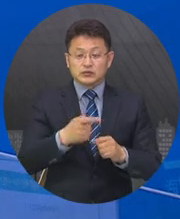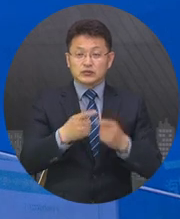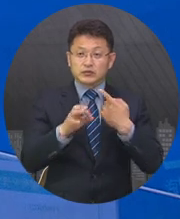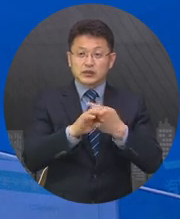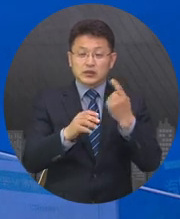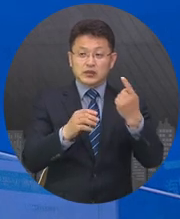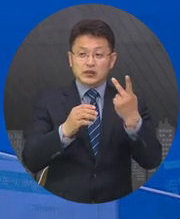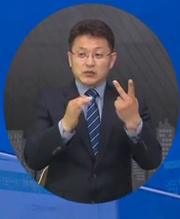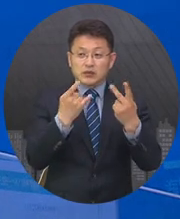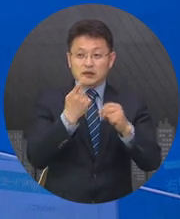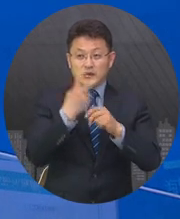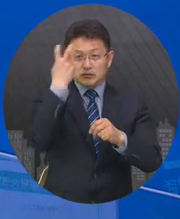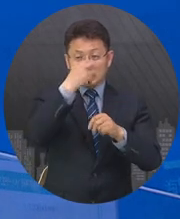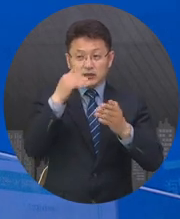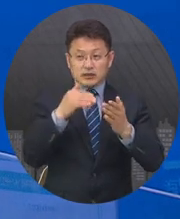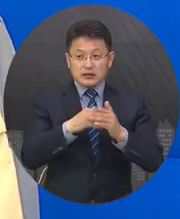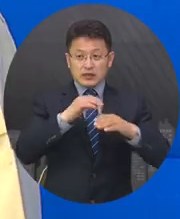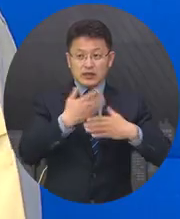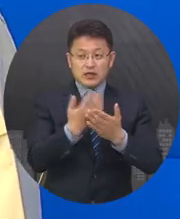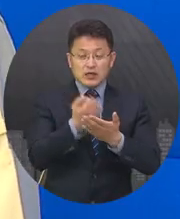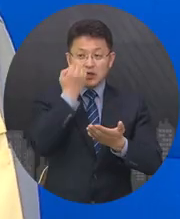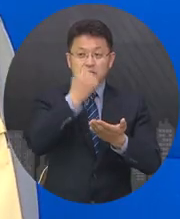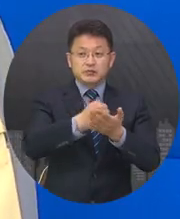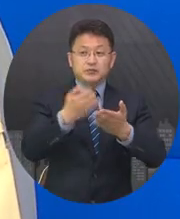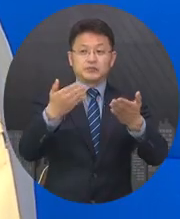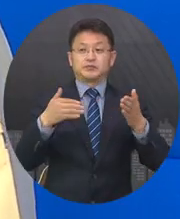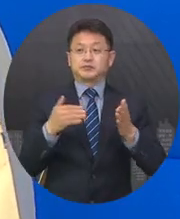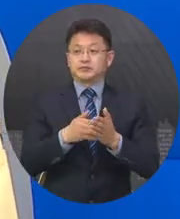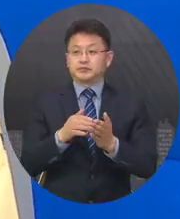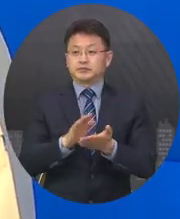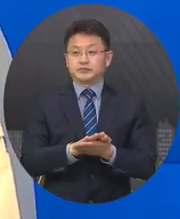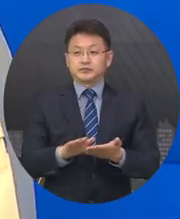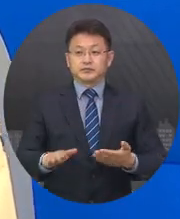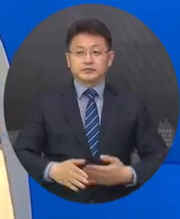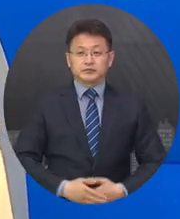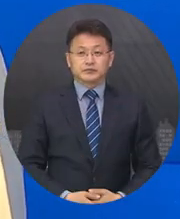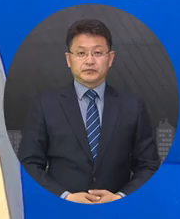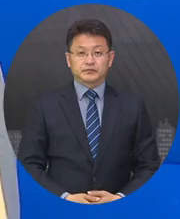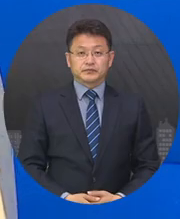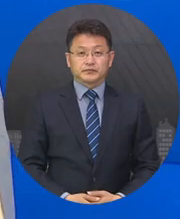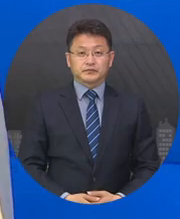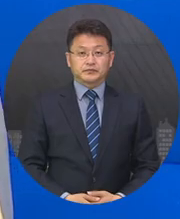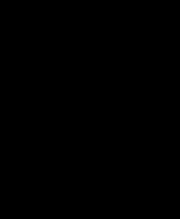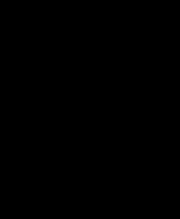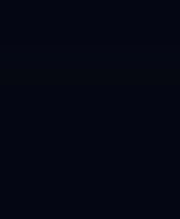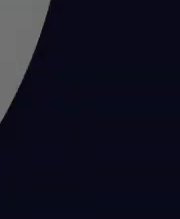두 차례 검사에서 모두 음성 판정을 받았습니다. MBC 뉴스 신은정입니다.